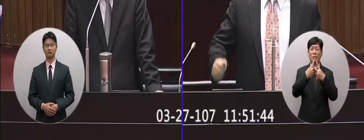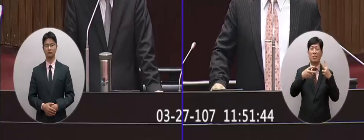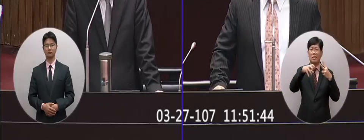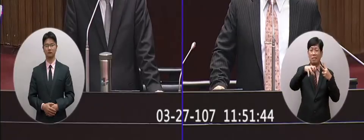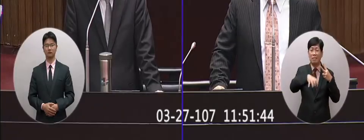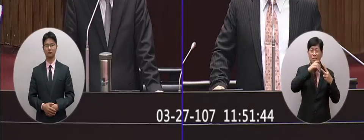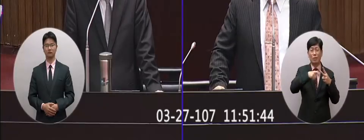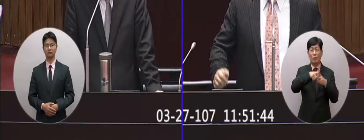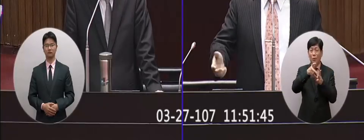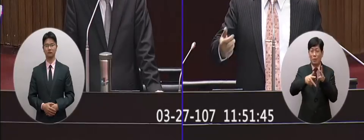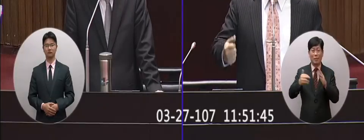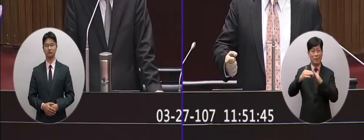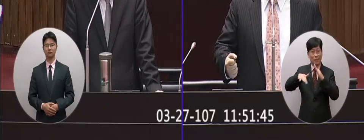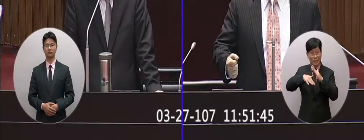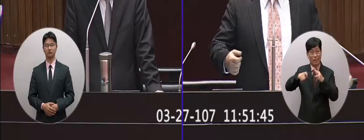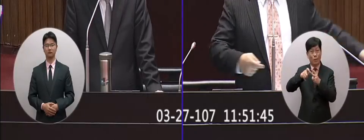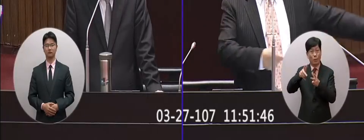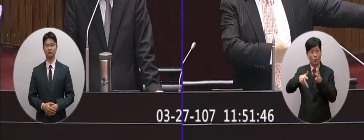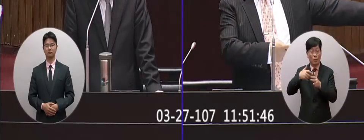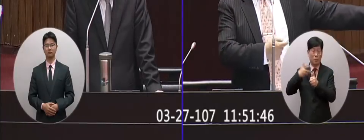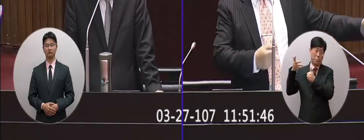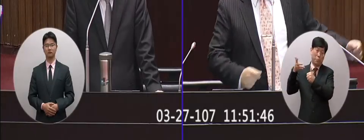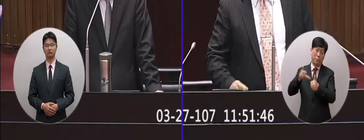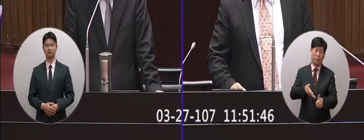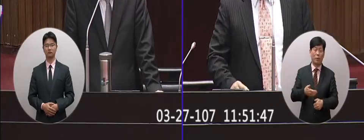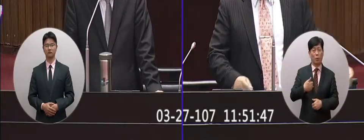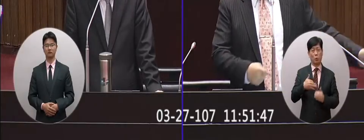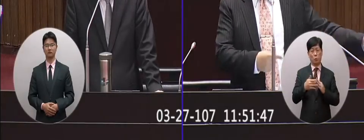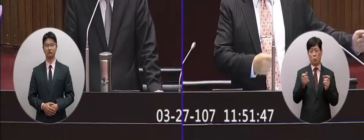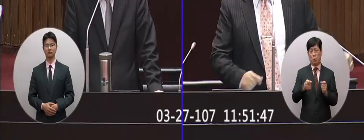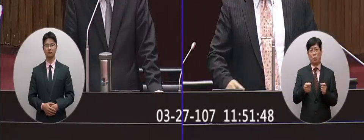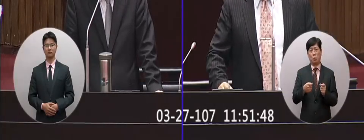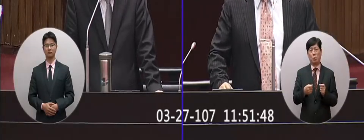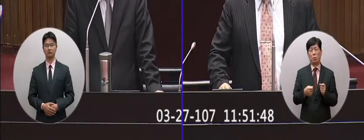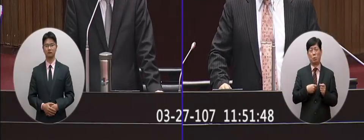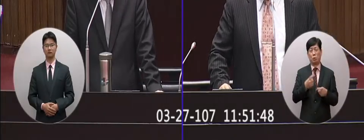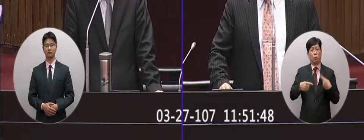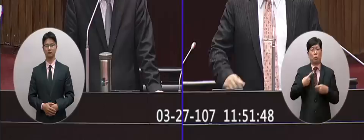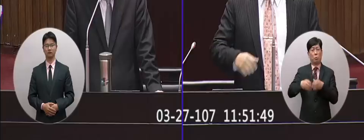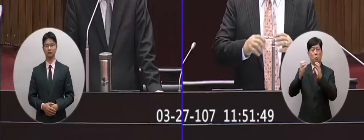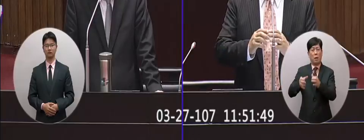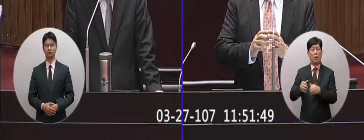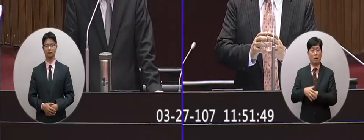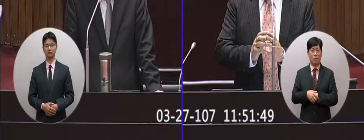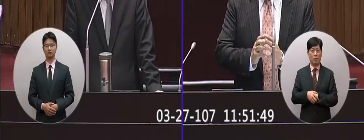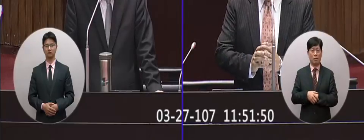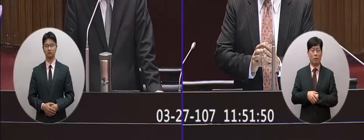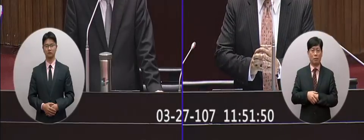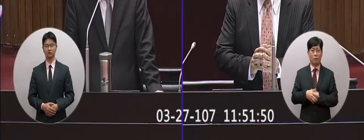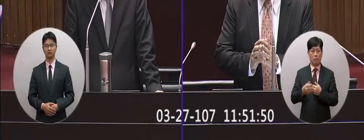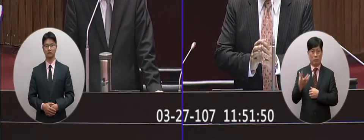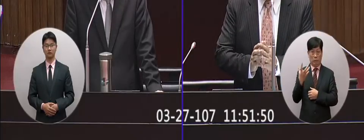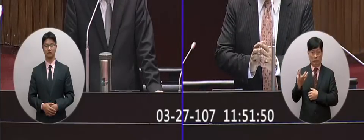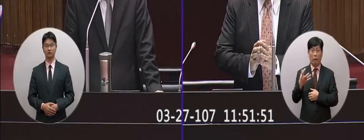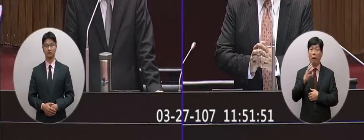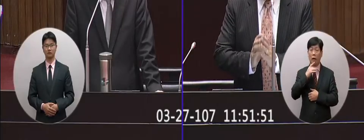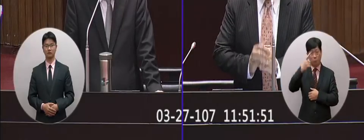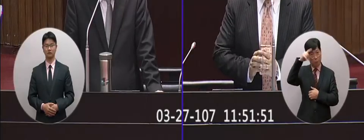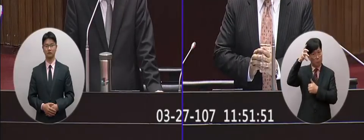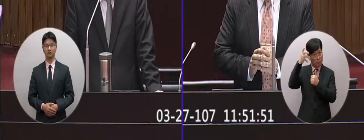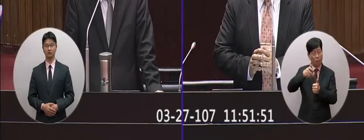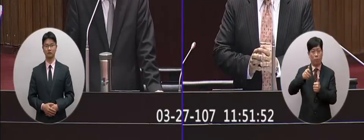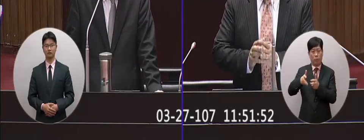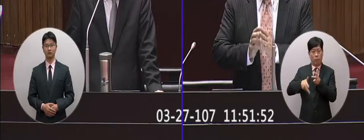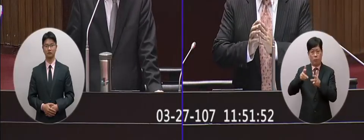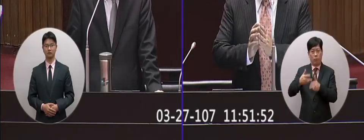家庭级工厂，哦，这样的概念来。后来阿关的李弯刀就给人家的青菜设计啊，这个也都是大部分都是传统产